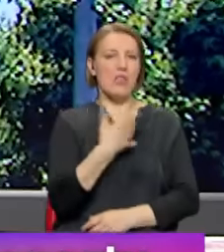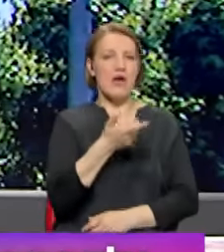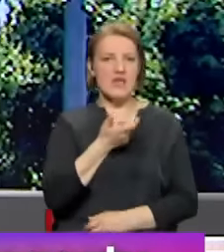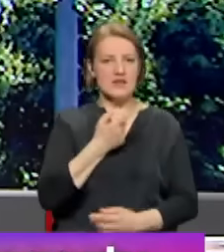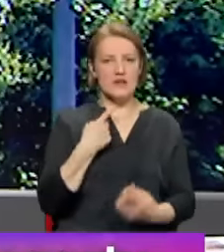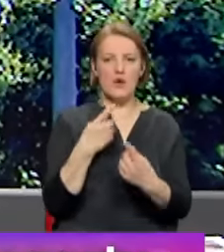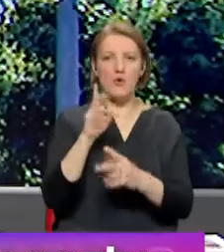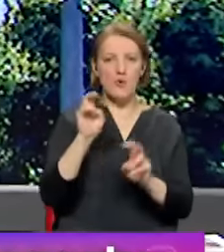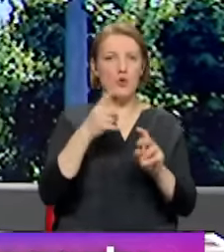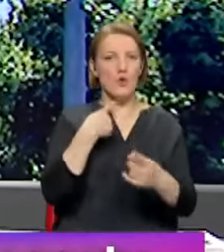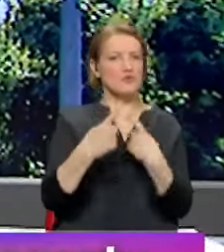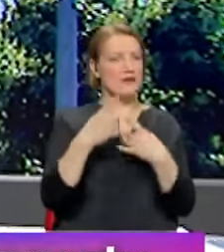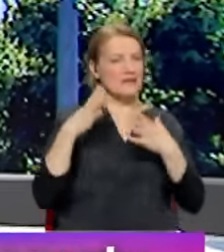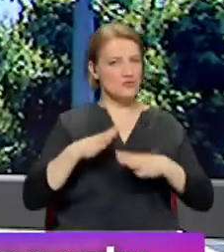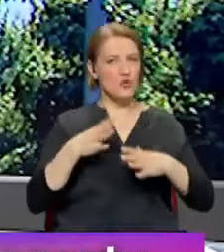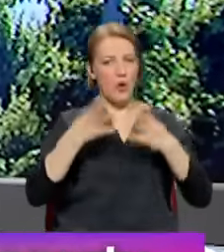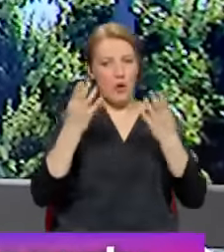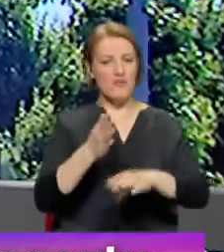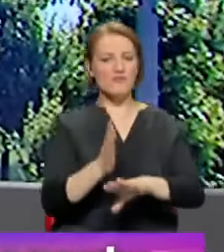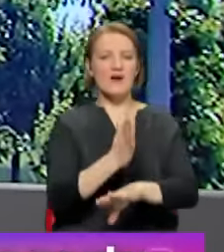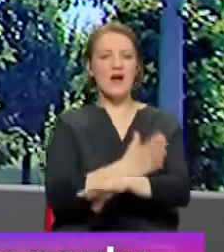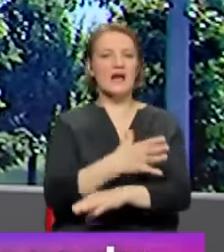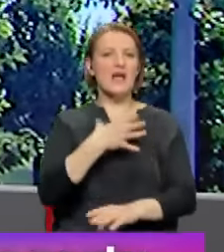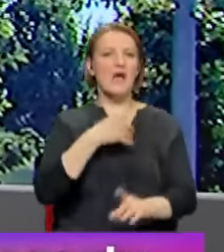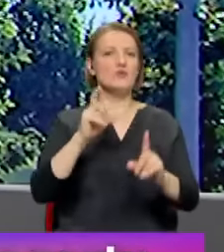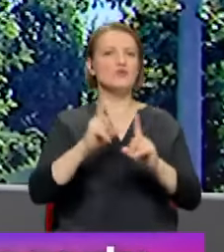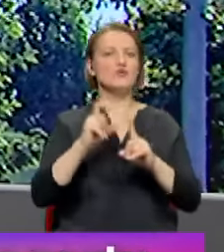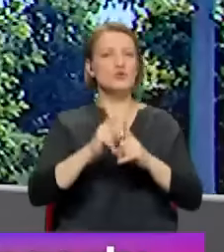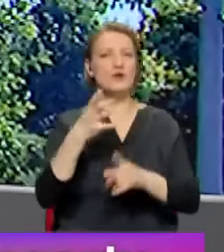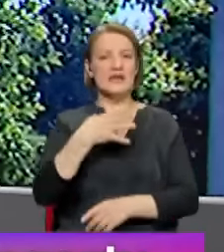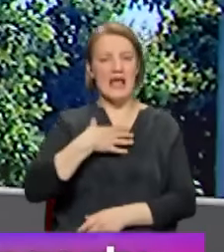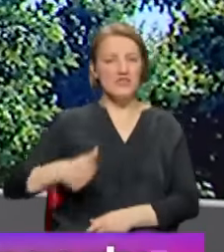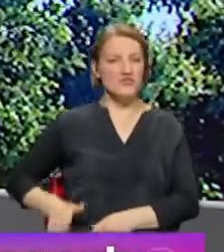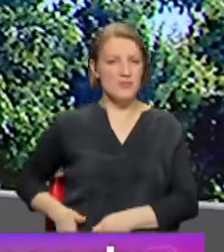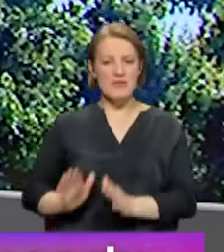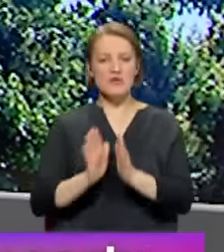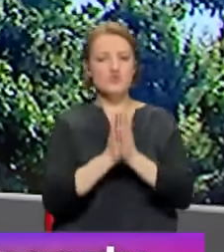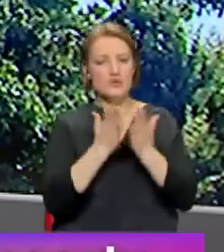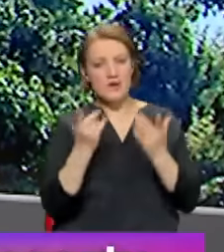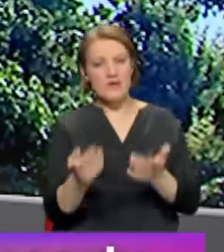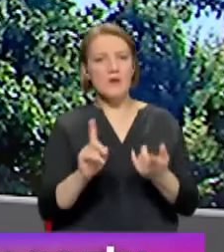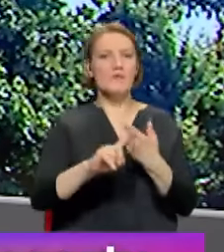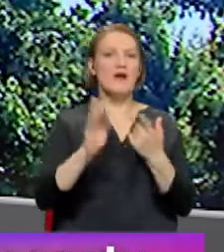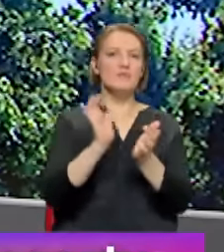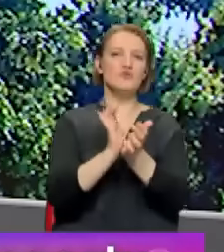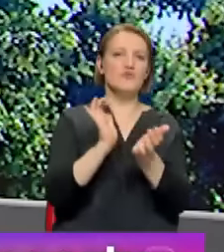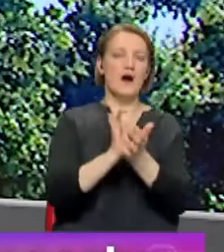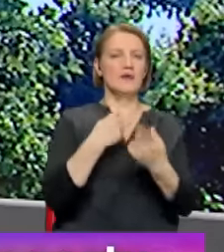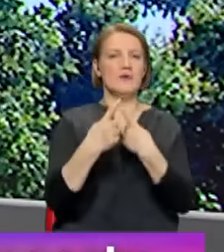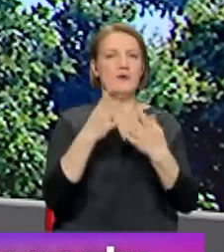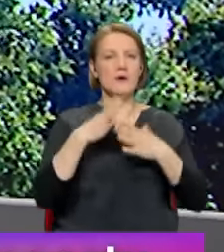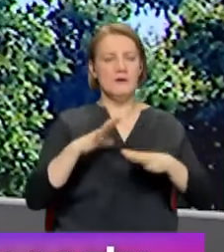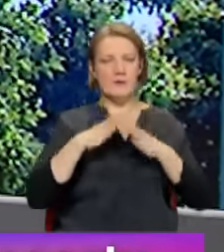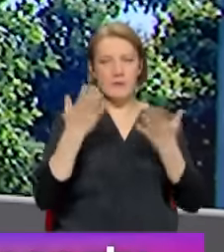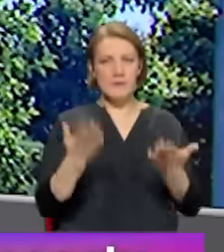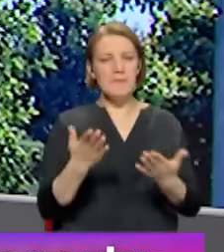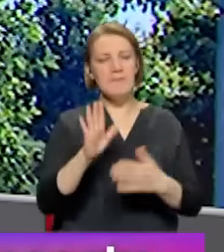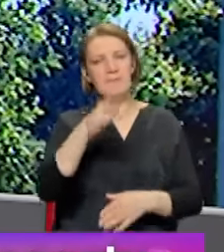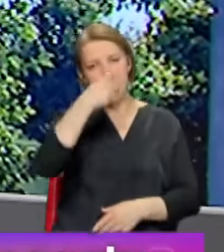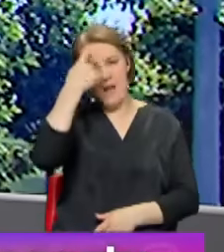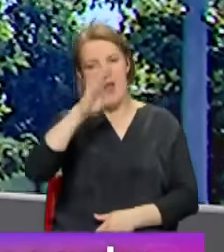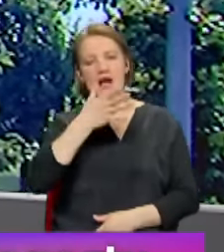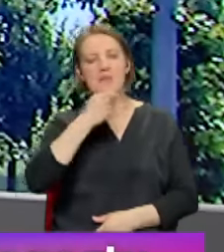konuşmak istiyor olsa da vatandaş kendi durumunu, kendi cebini, cüzdanını ve mutfağının konuşulmasını istiyor. Sonra